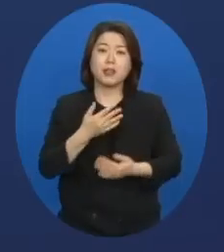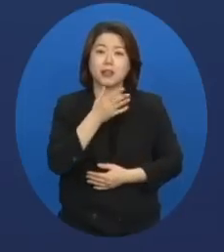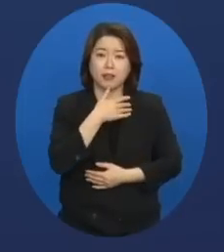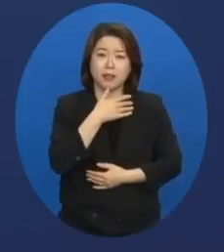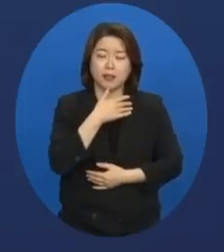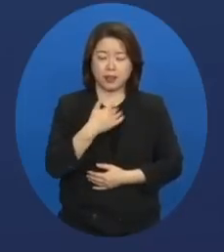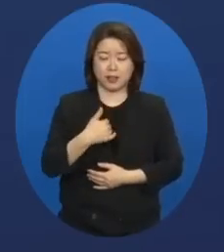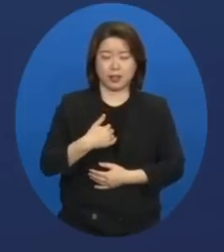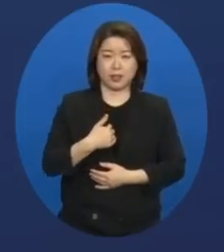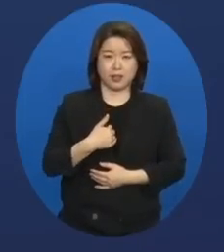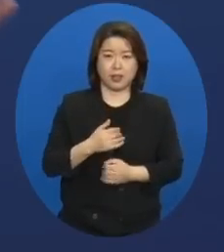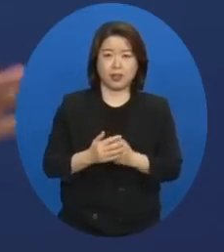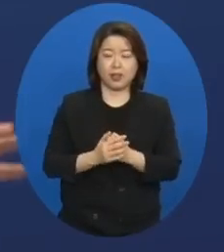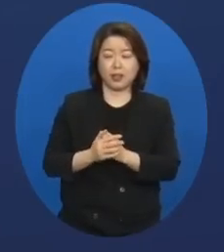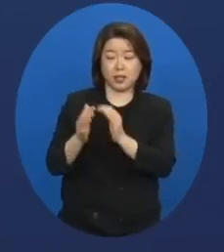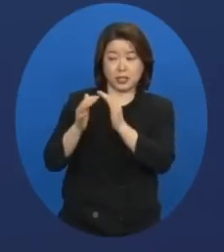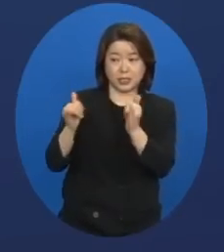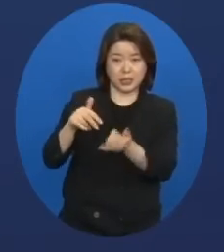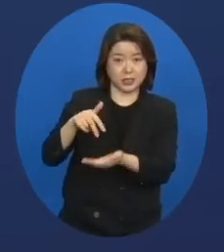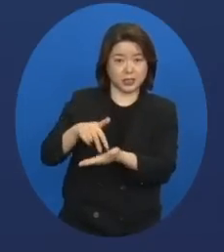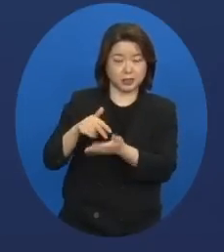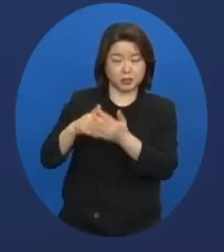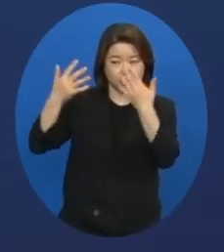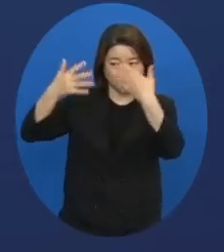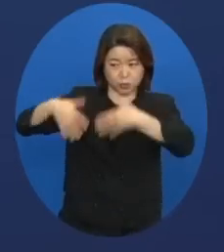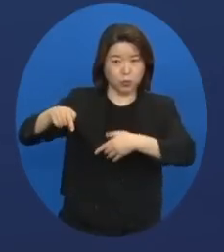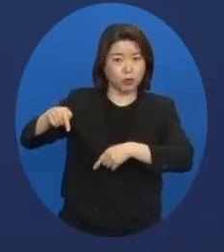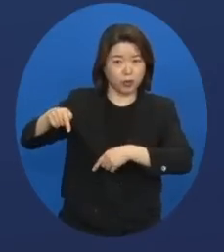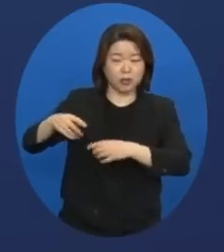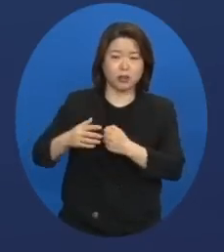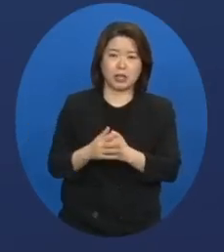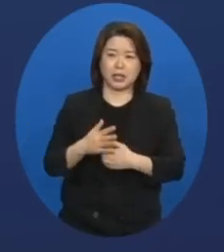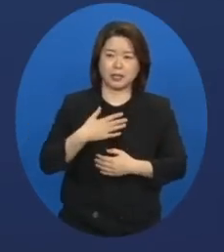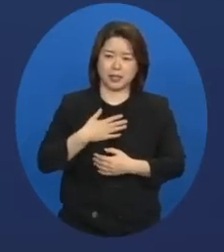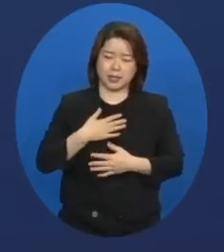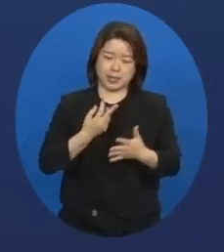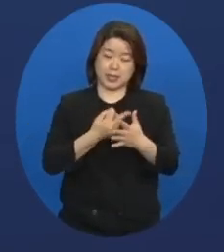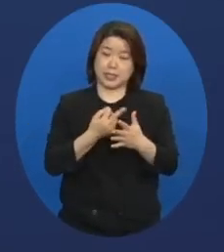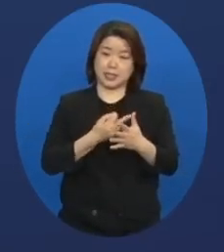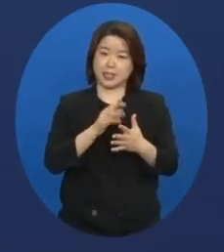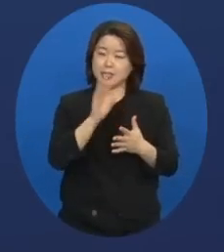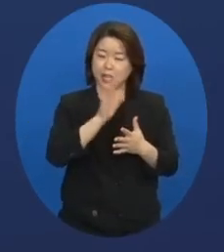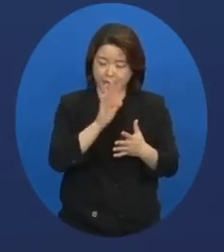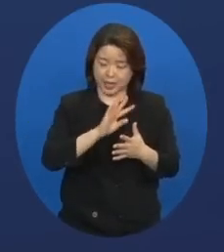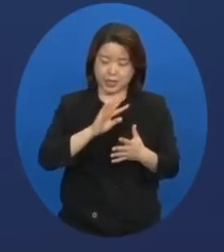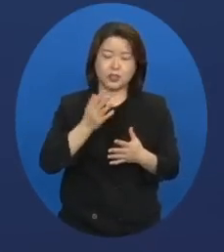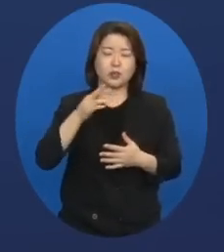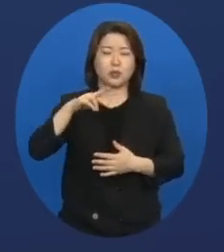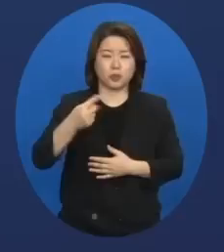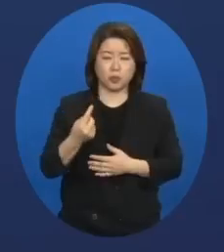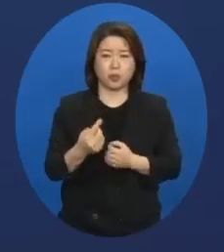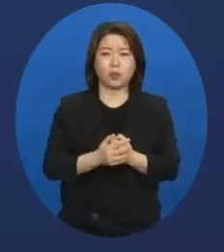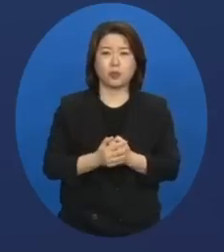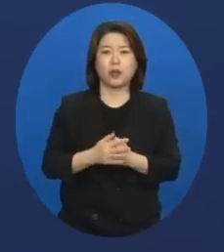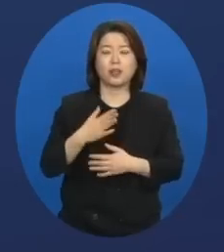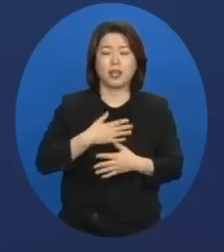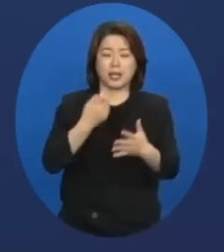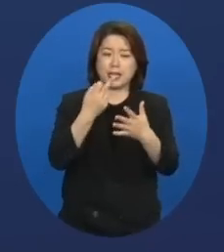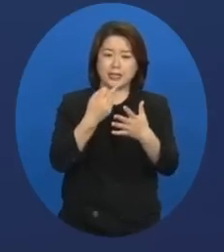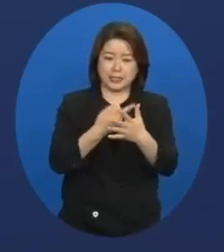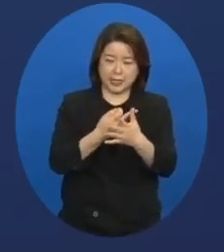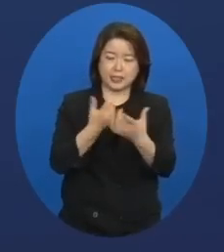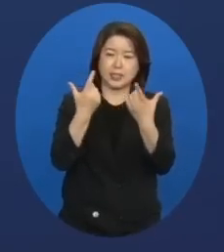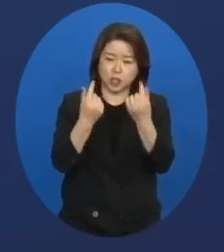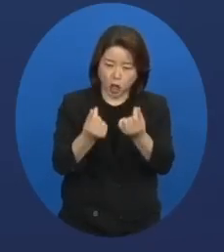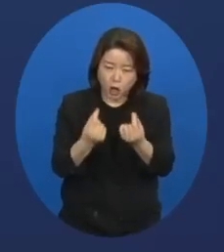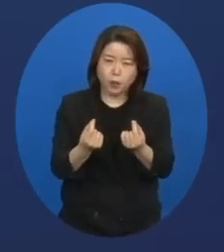내게 인간적인 조건은 뭐 내가 장자가 되거나 하지 않아도 장자답게 살